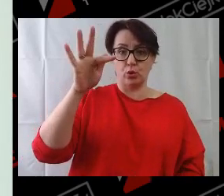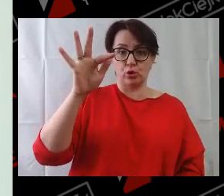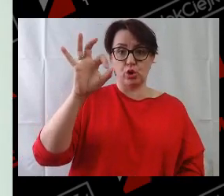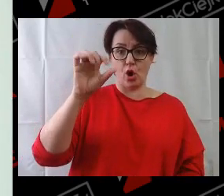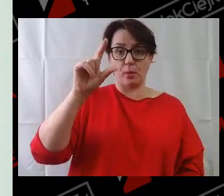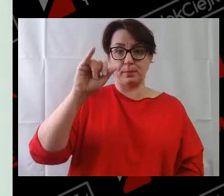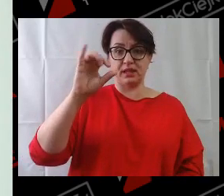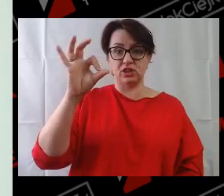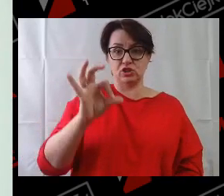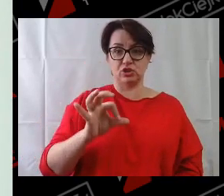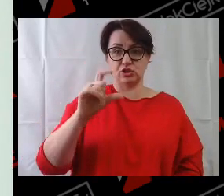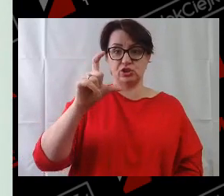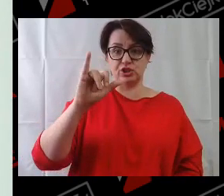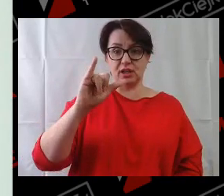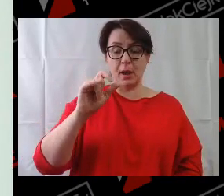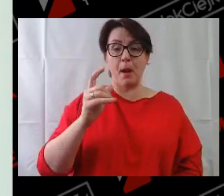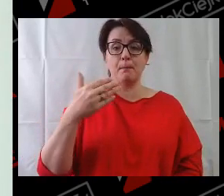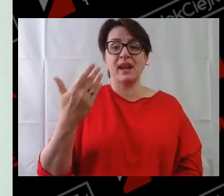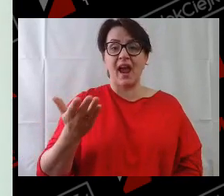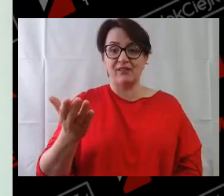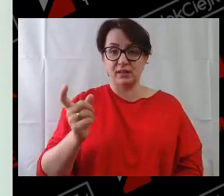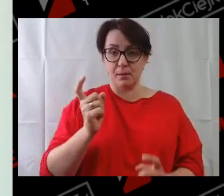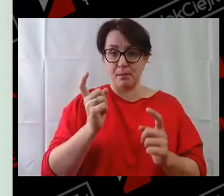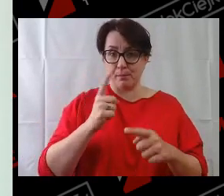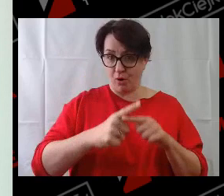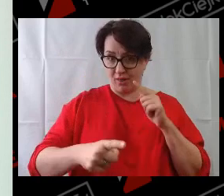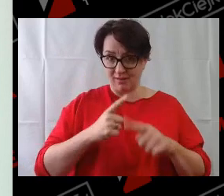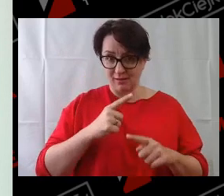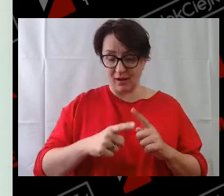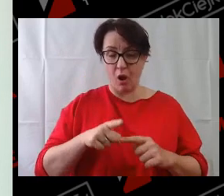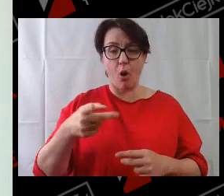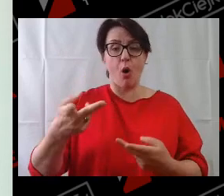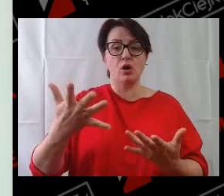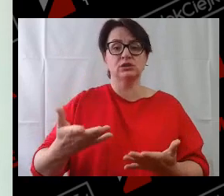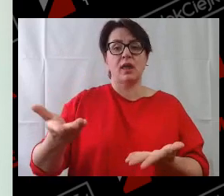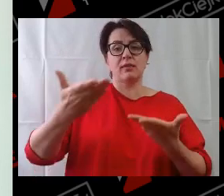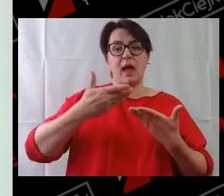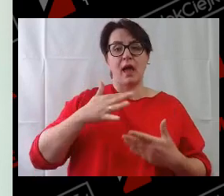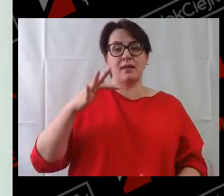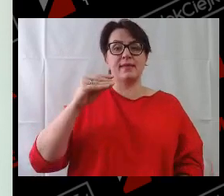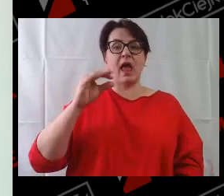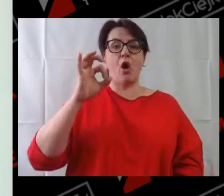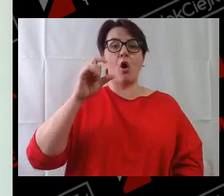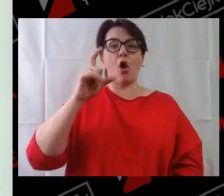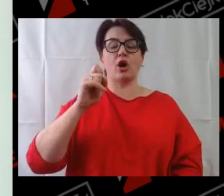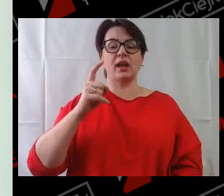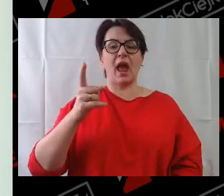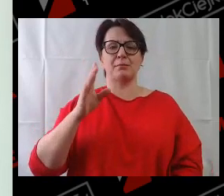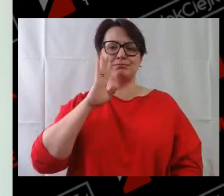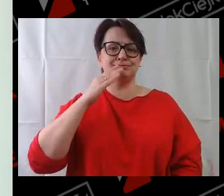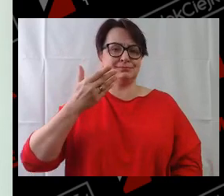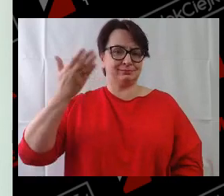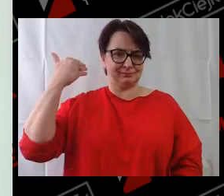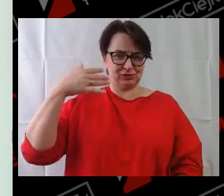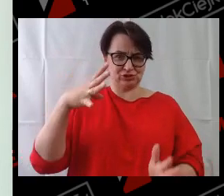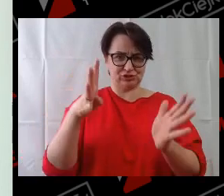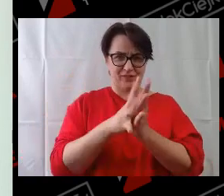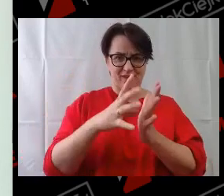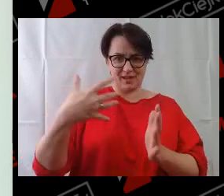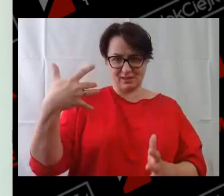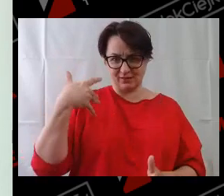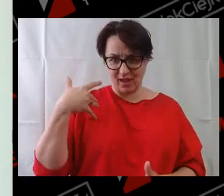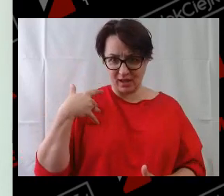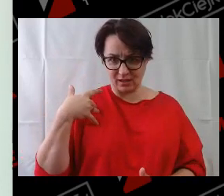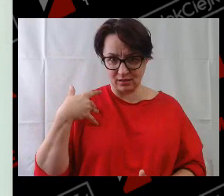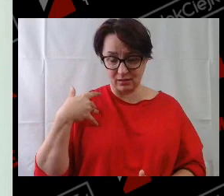prawicowych którzy chcą nam stworzyć teologiczną utopię z rodem z 19 wieku i wtedy